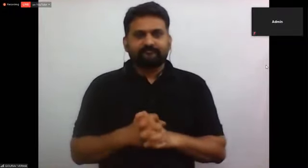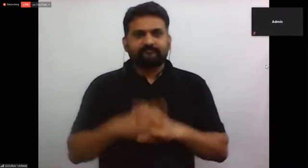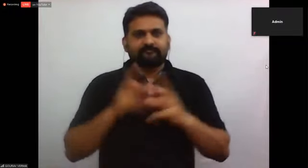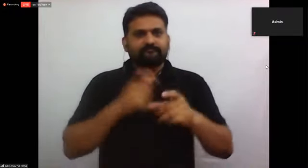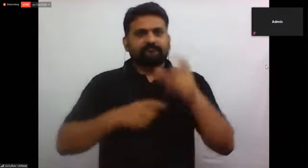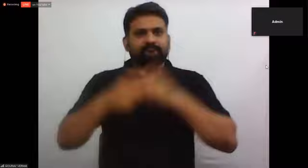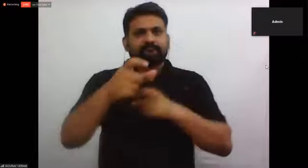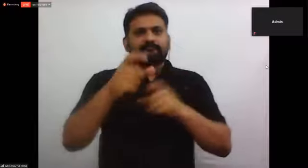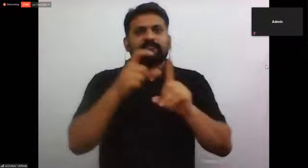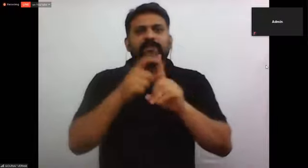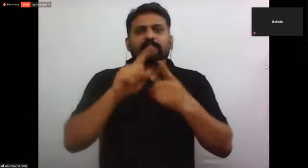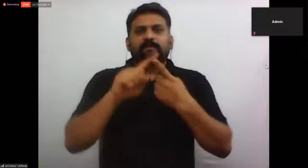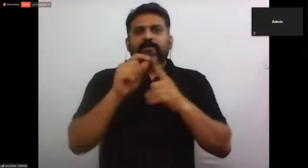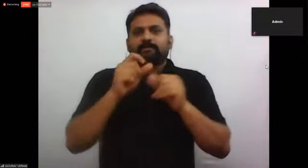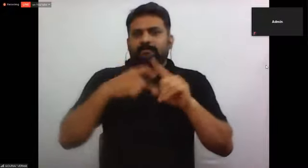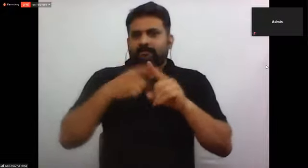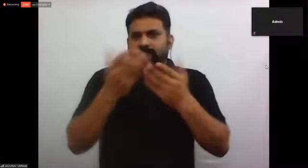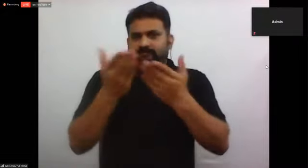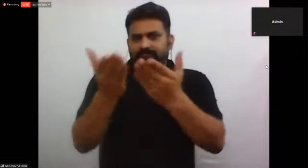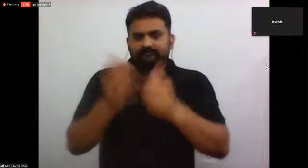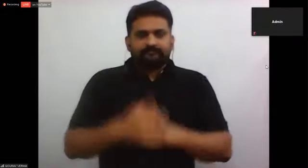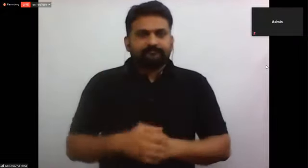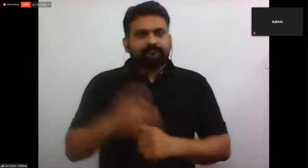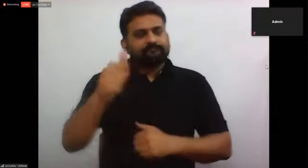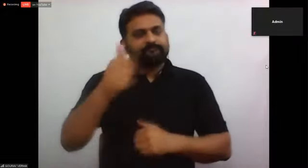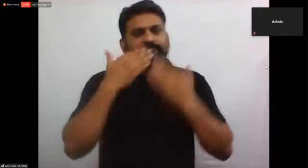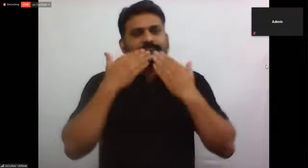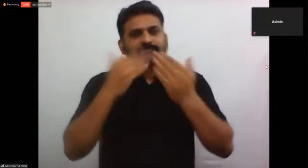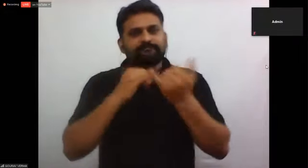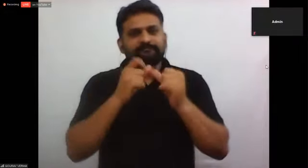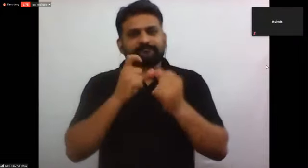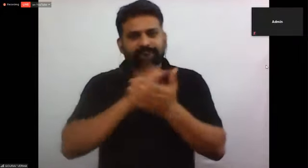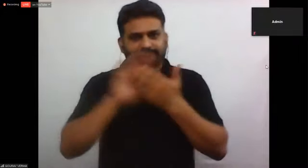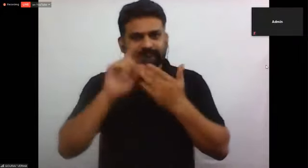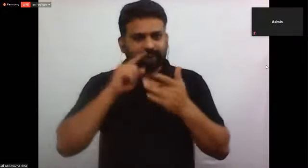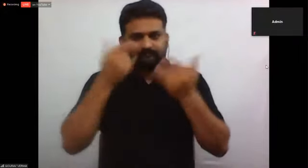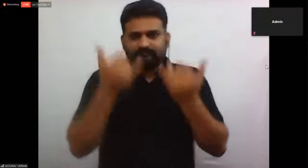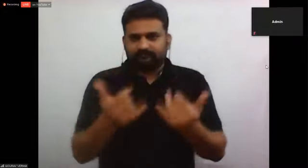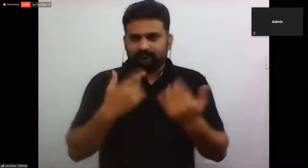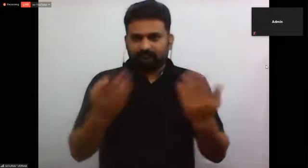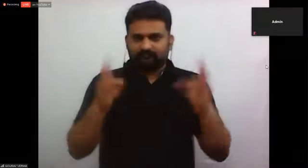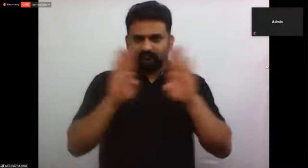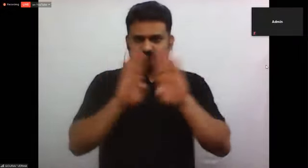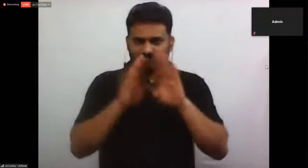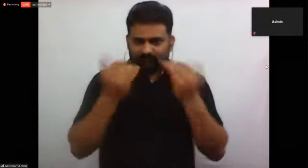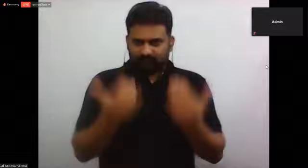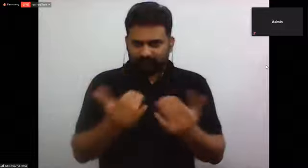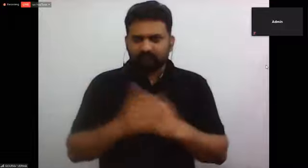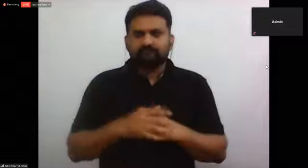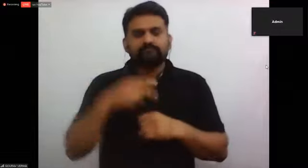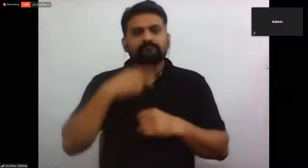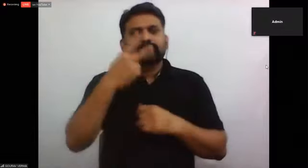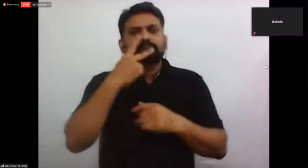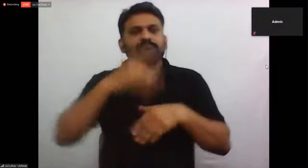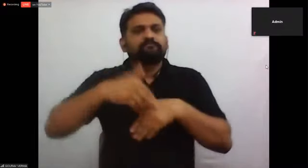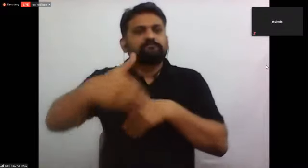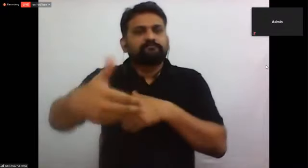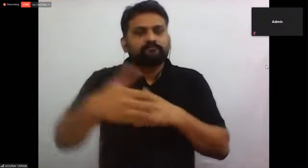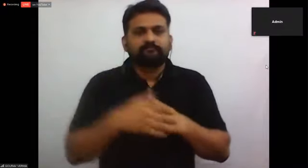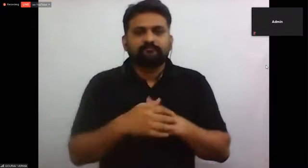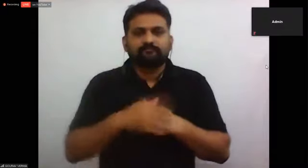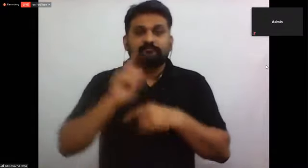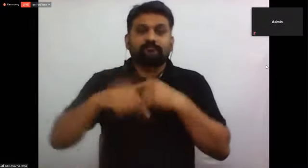thank you, Gaurav and Monica. Thank you, ma'am. Over to Deepak sir. Yeah, thank you, Sachin. And now we close this webinar and see you all in the